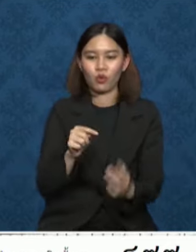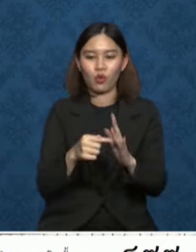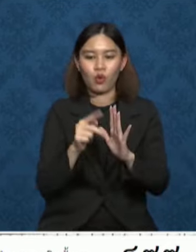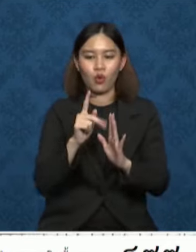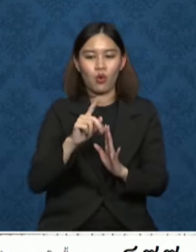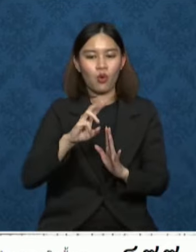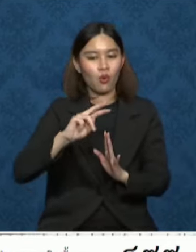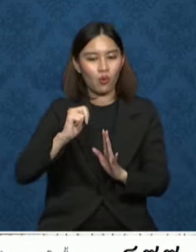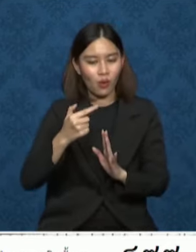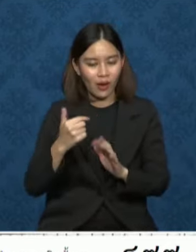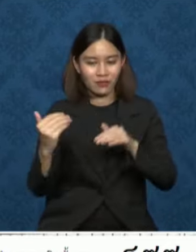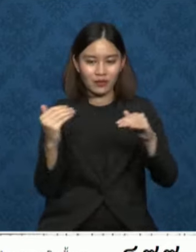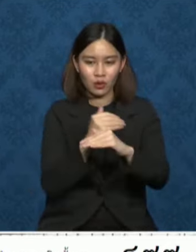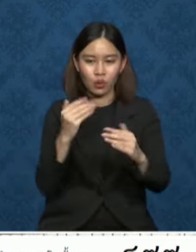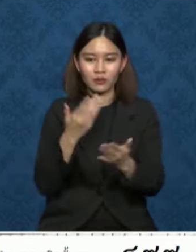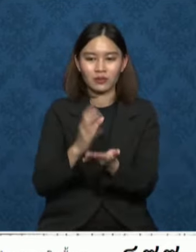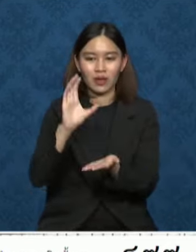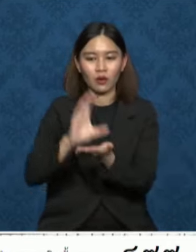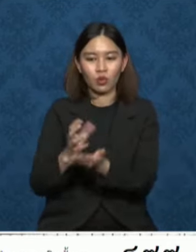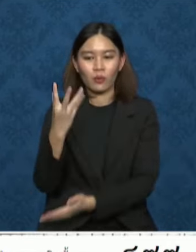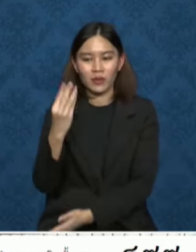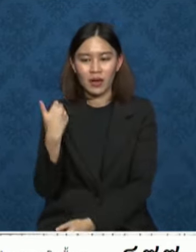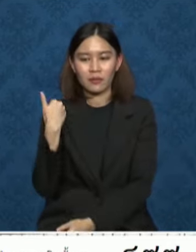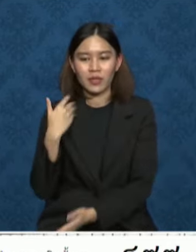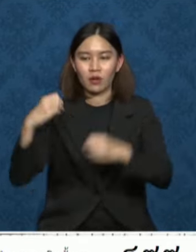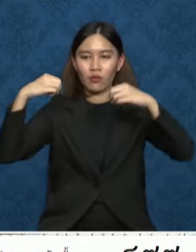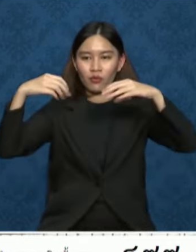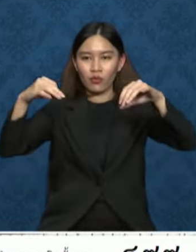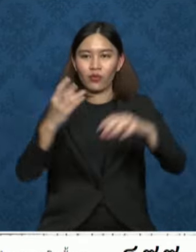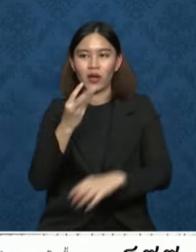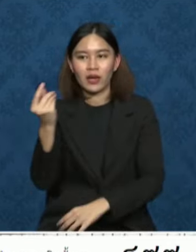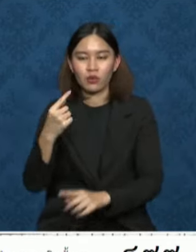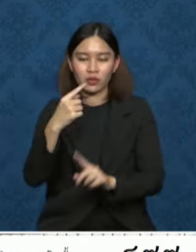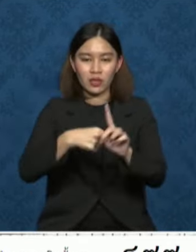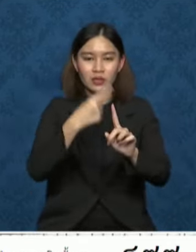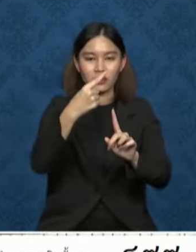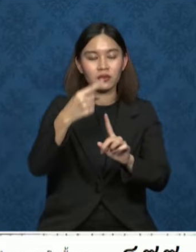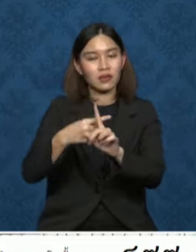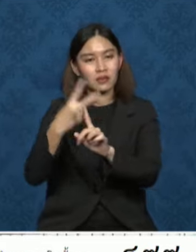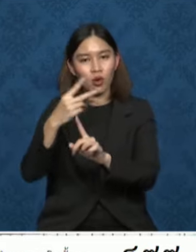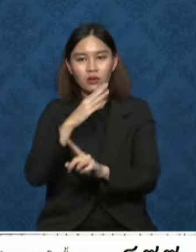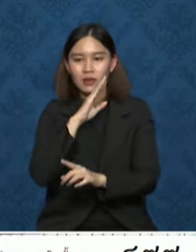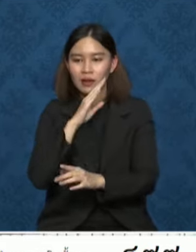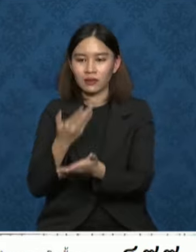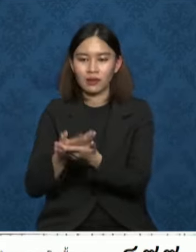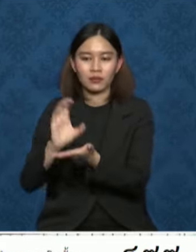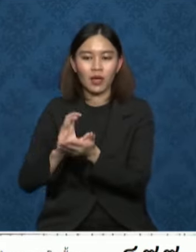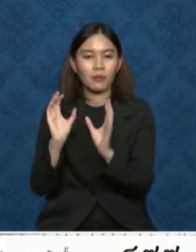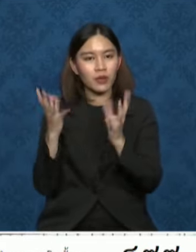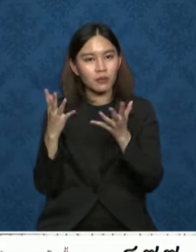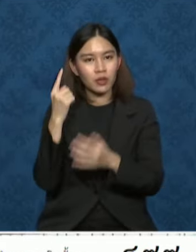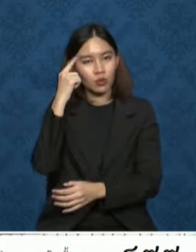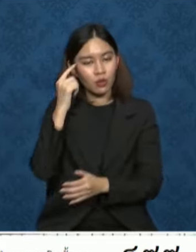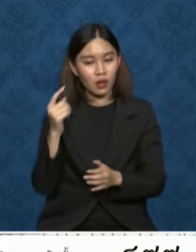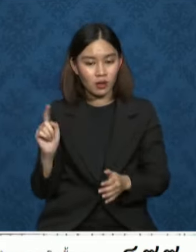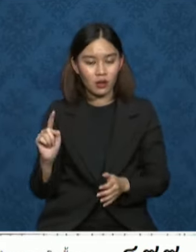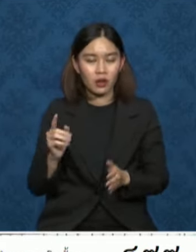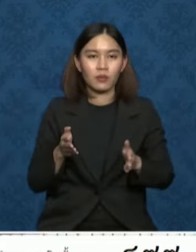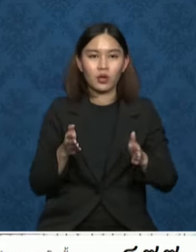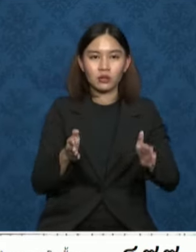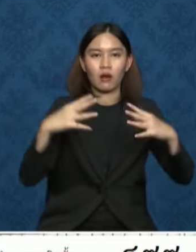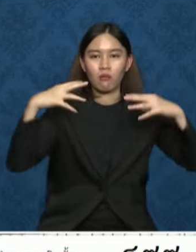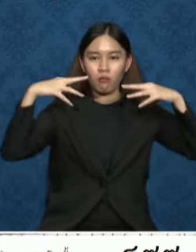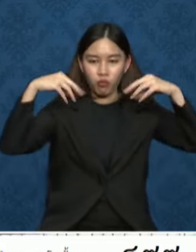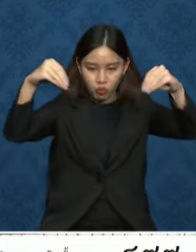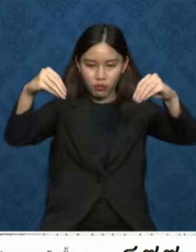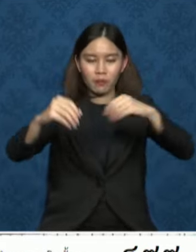วงจ 0 วัดมีง cau หลักก็มาติดตงไดอยรวเร็ว อจจะเดือนมง สองเดือนมั่งถ้าไม่มงบประมาณ ธรมทาน รู้ไหมครั บเส้นทางเี่ย ดับเป็